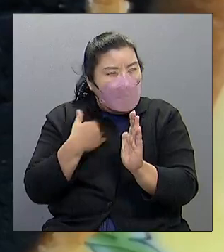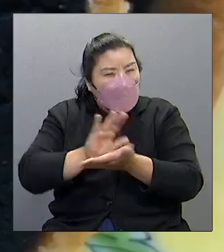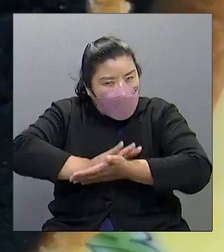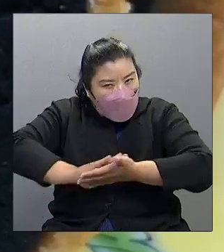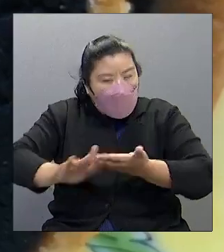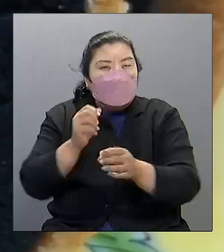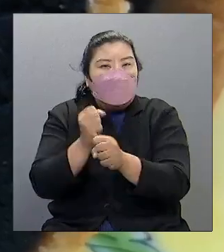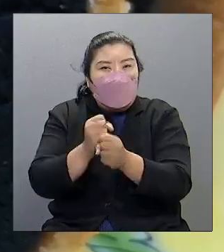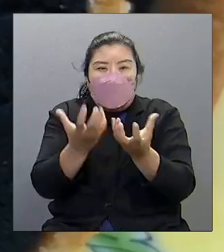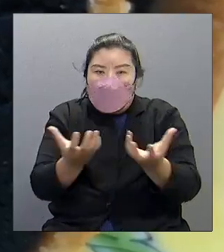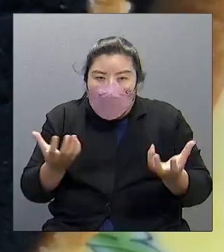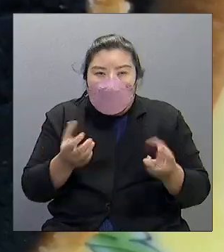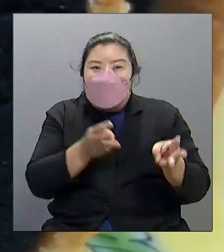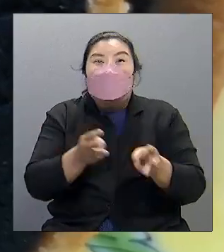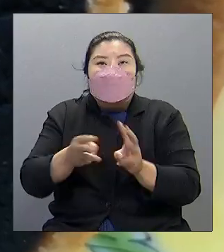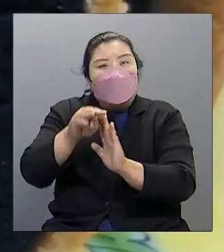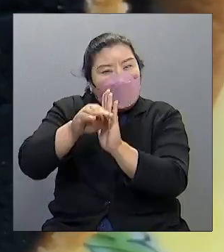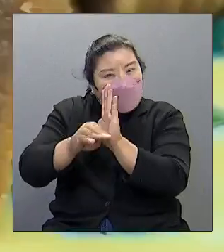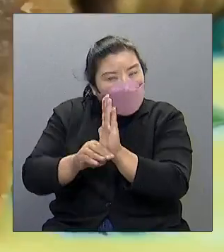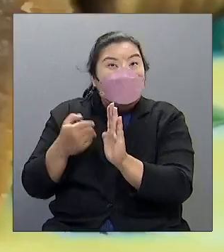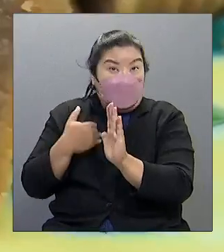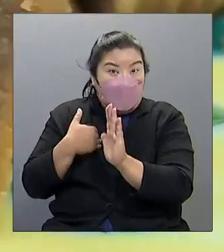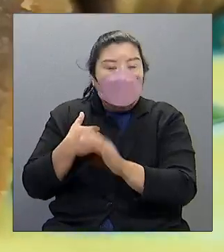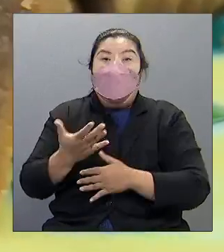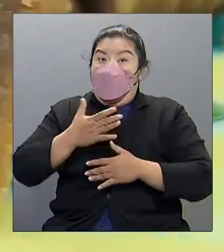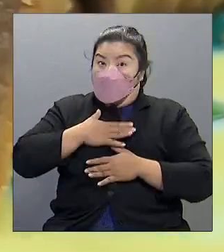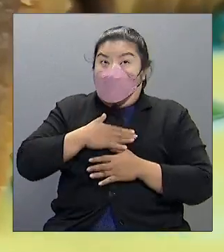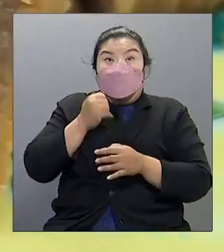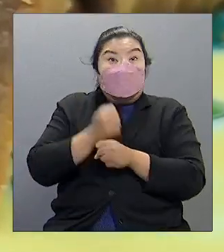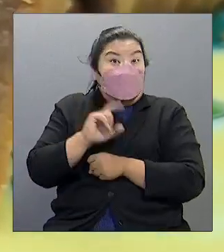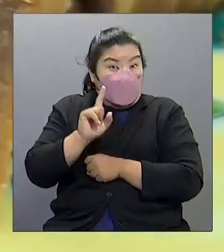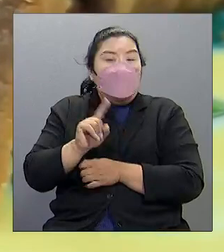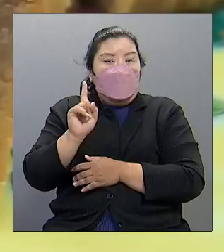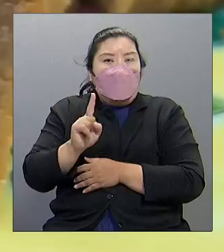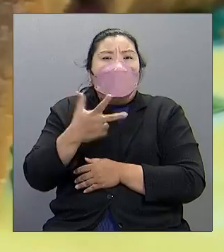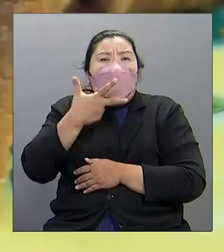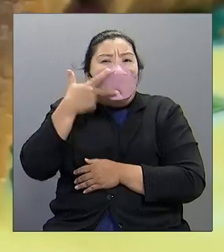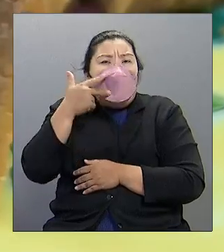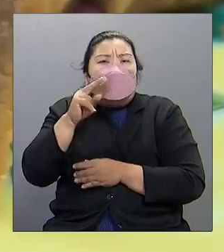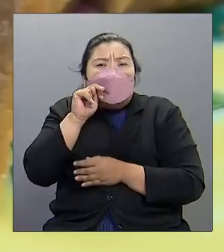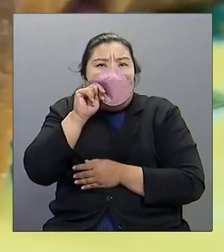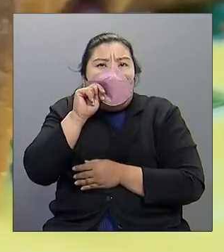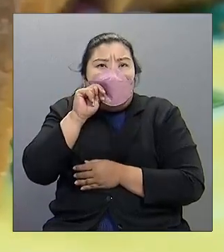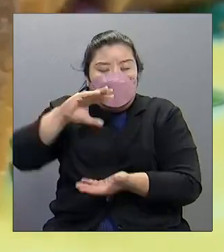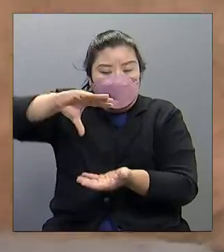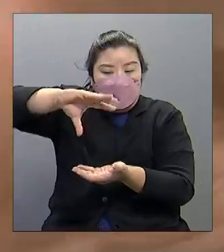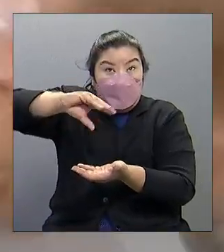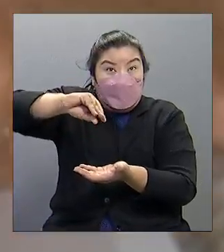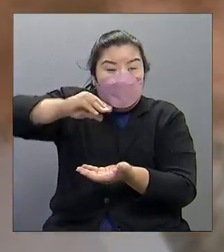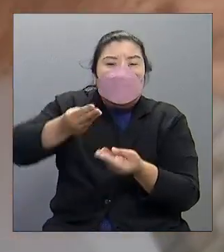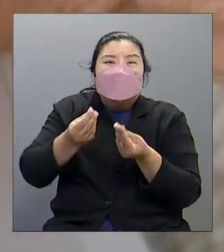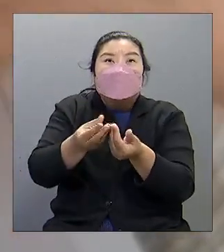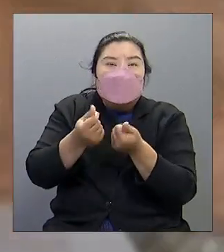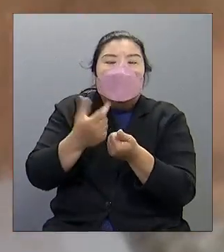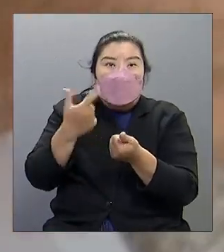มีหลายกรมวิธีครัโดยในขนตอนการทำของตันั้นคือจะเ้นใช้นำเชื่อมเปตัวหักในการทำแ้งขนมซึจะใช้น้ำตาล